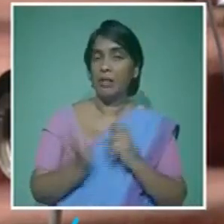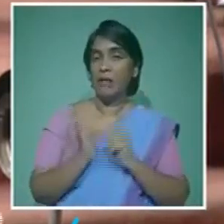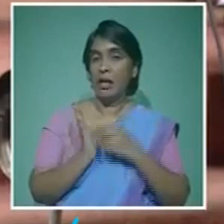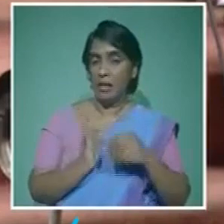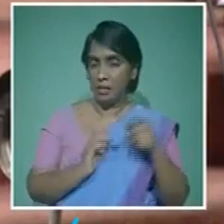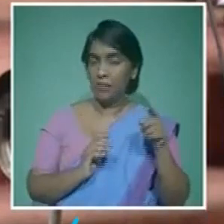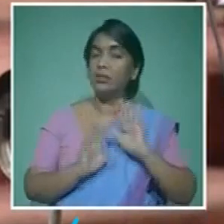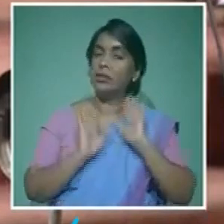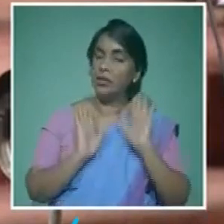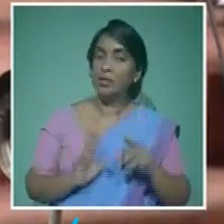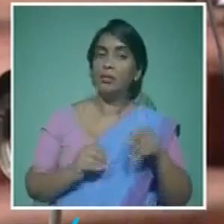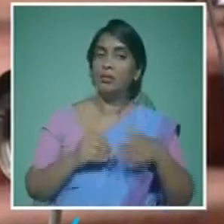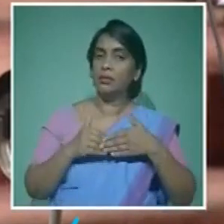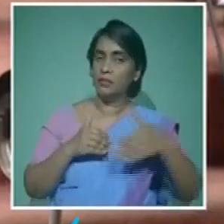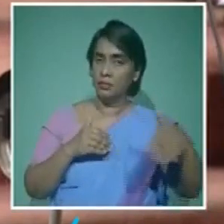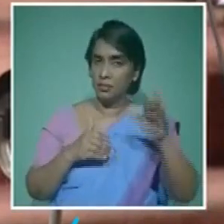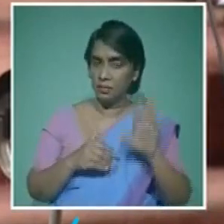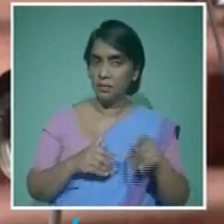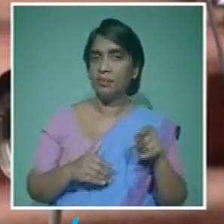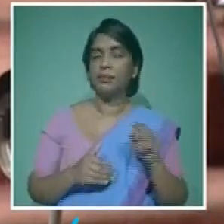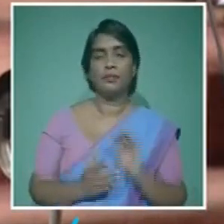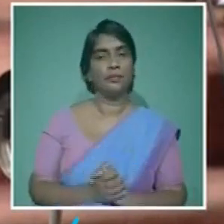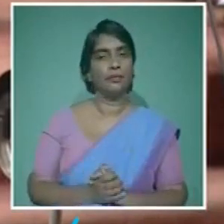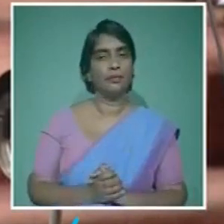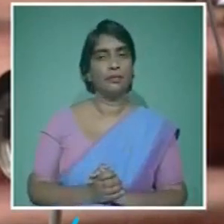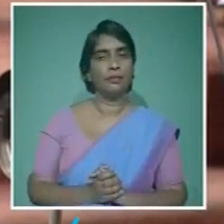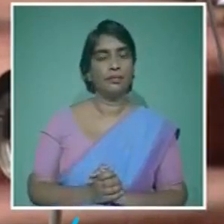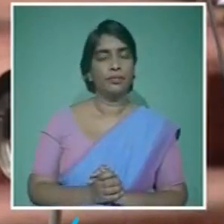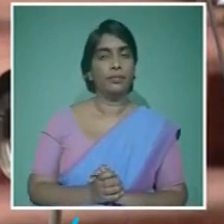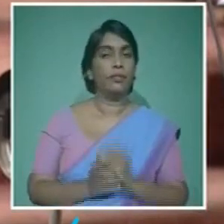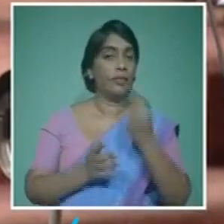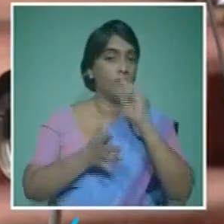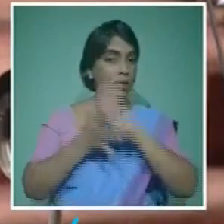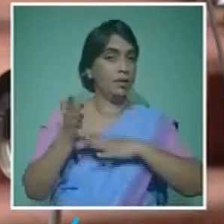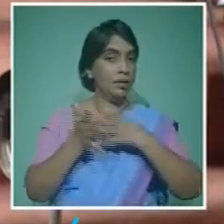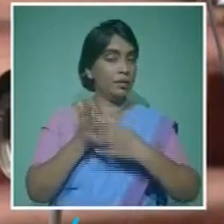ஆனால் இன்று இந்த வரவு செலவு திட்டம்